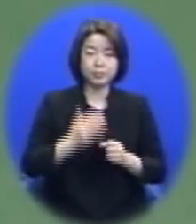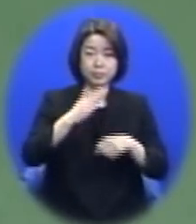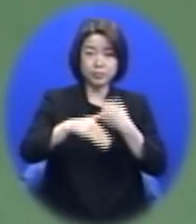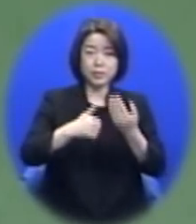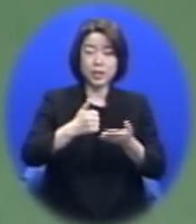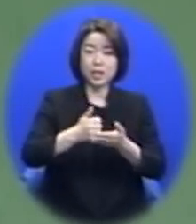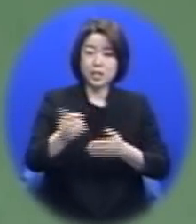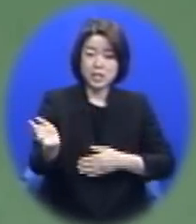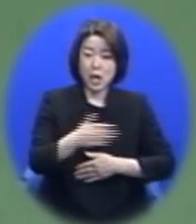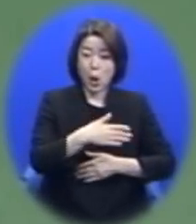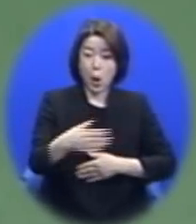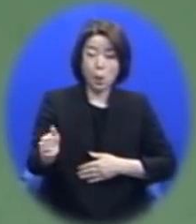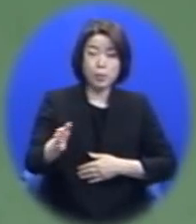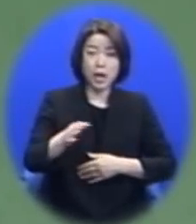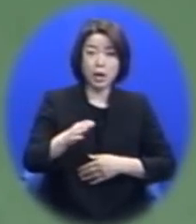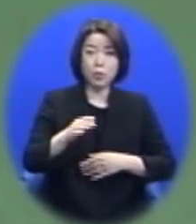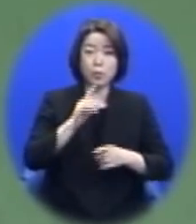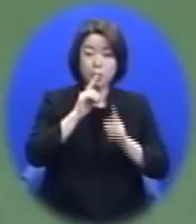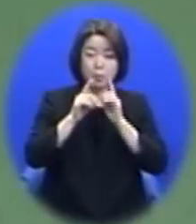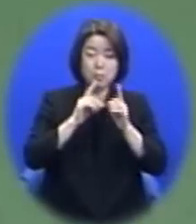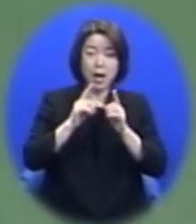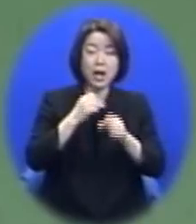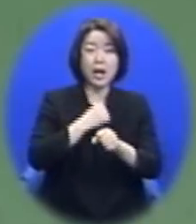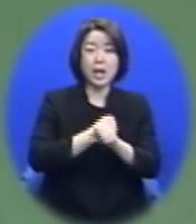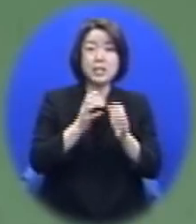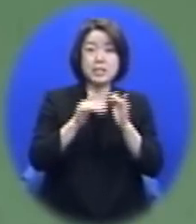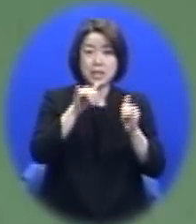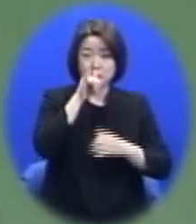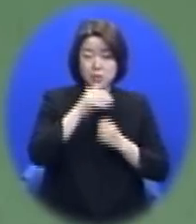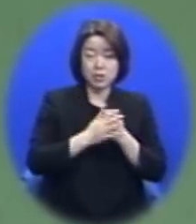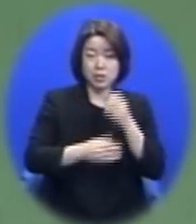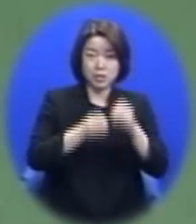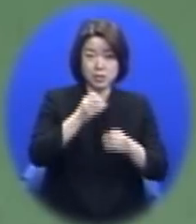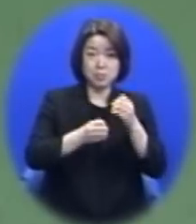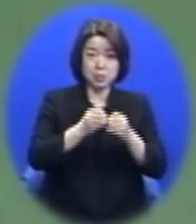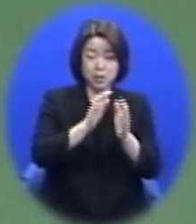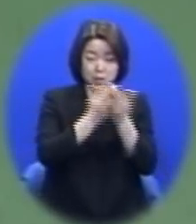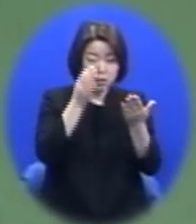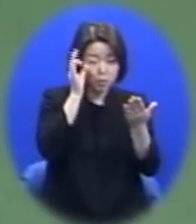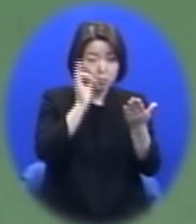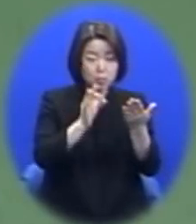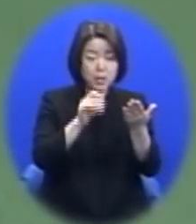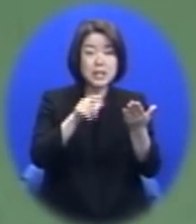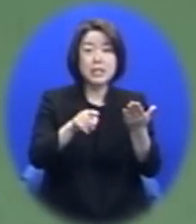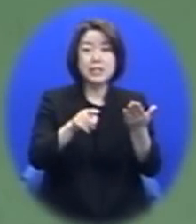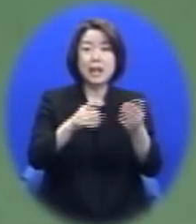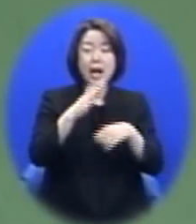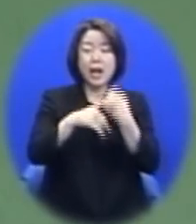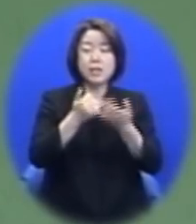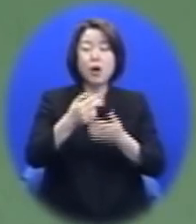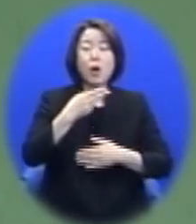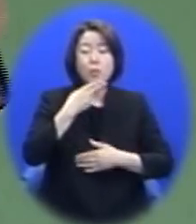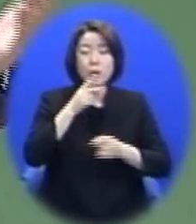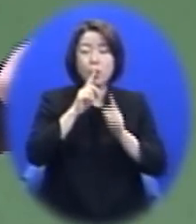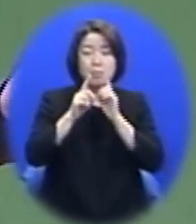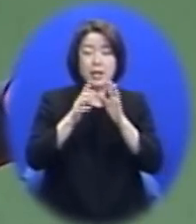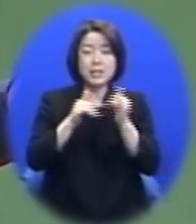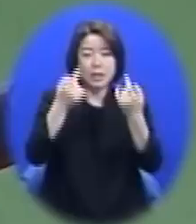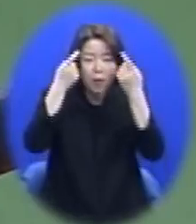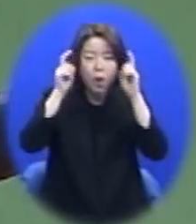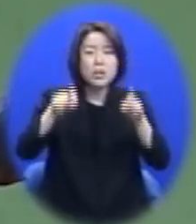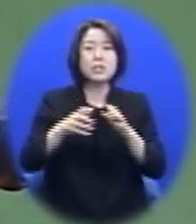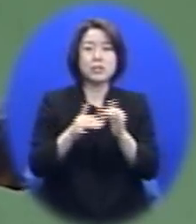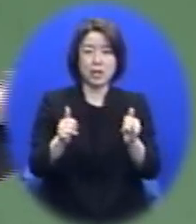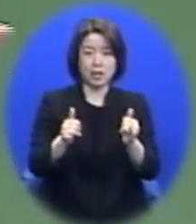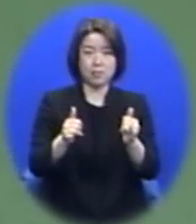하나님이 없다는 사람이 있습니다. 시편 14편 1절에 보면 그런 사람을 어리석은 사람이라고 말합니다. 하나님이 없다고